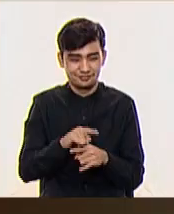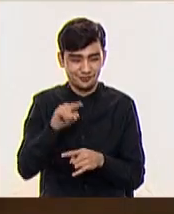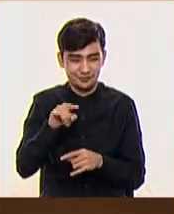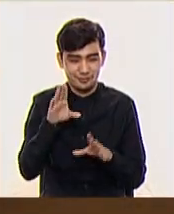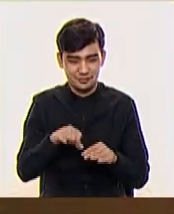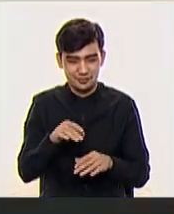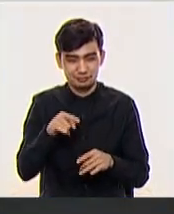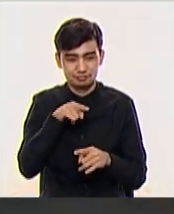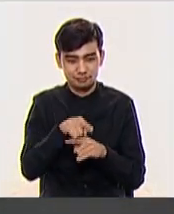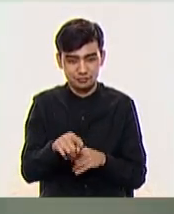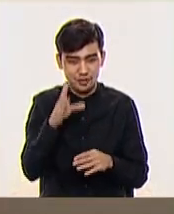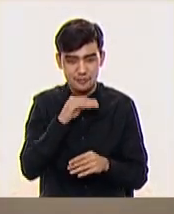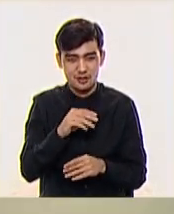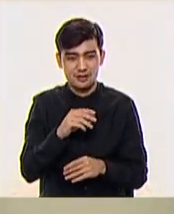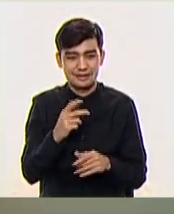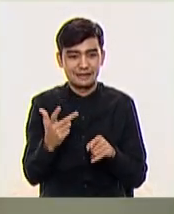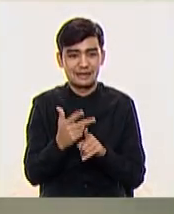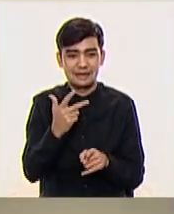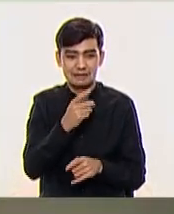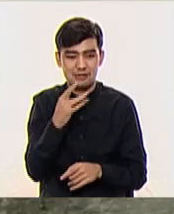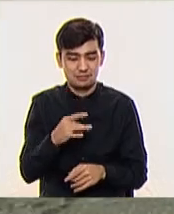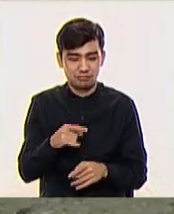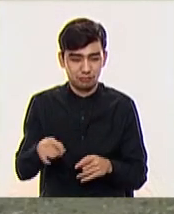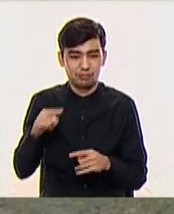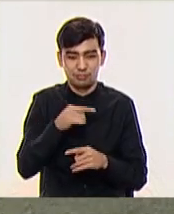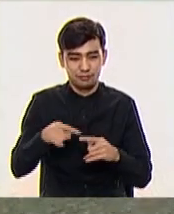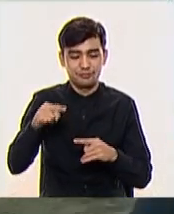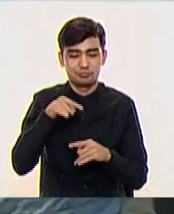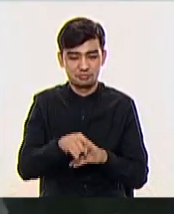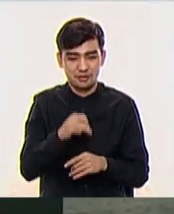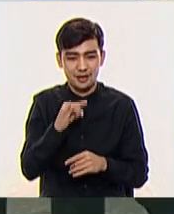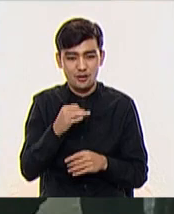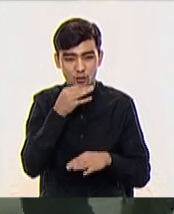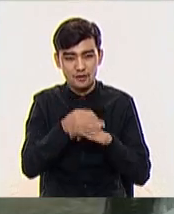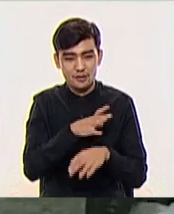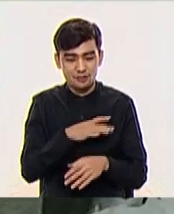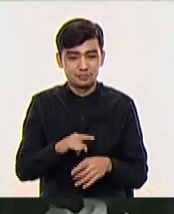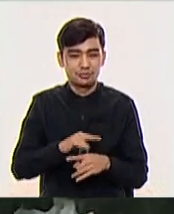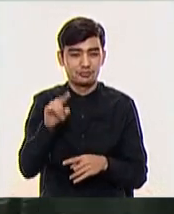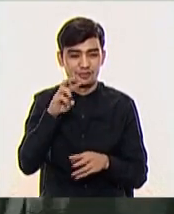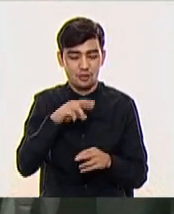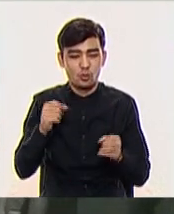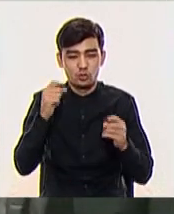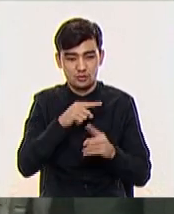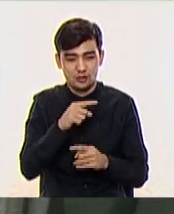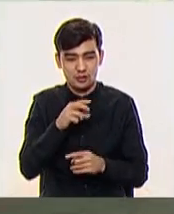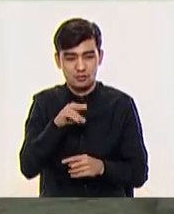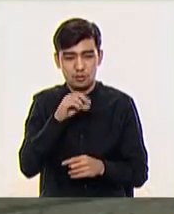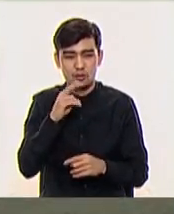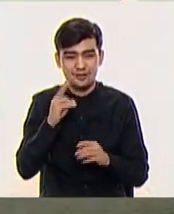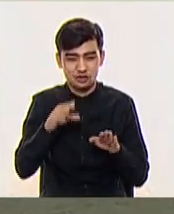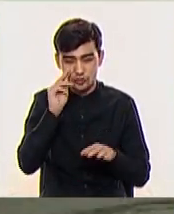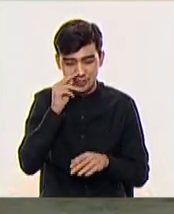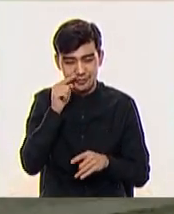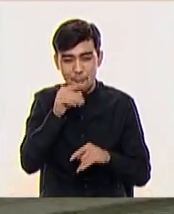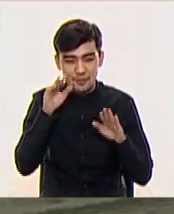судно смогло приземлиться лишь с третьей попытки. В воздушной гавани Алматы отметили, что во время полета выяснилось, что в пункте назначения в